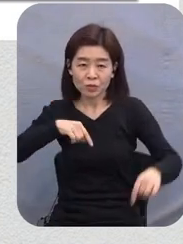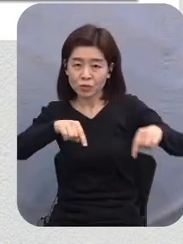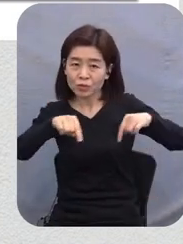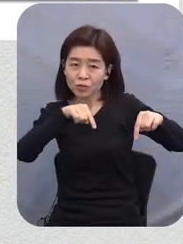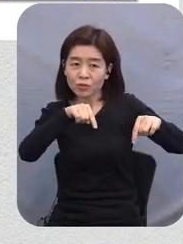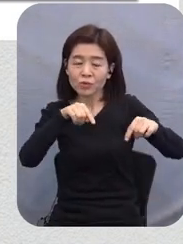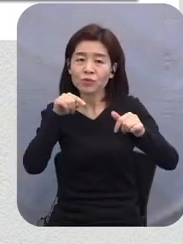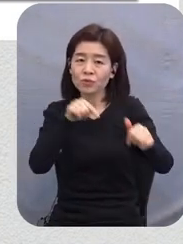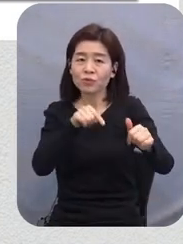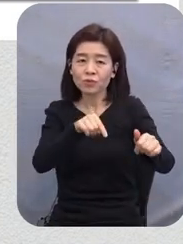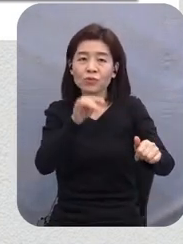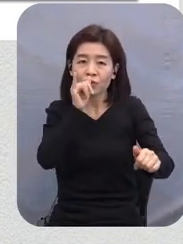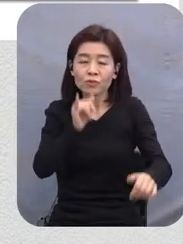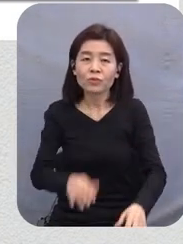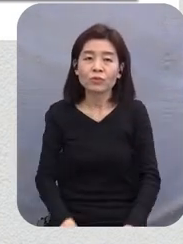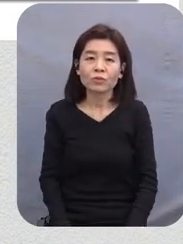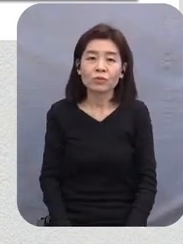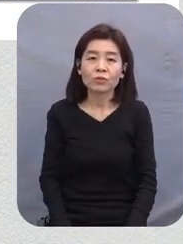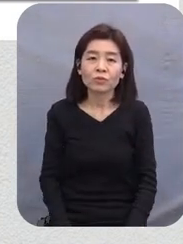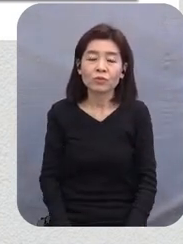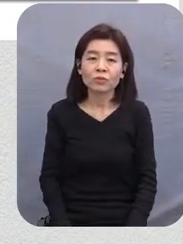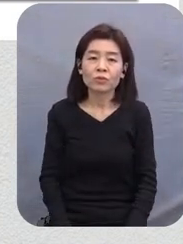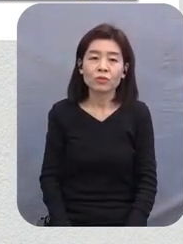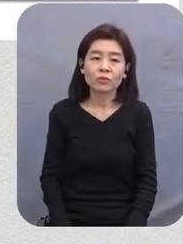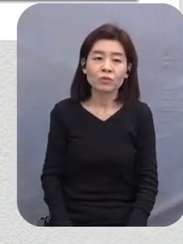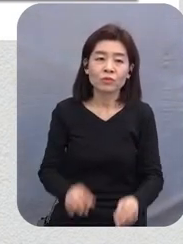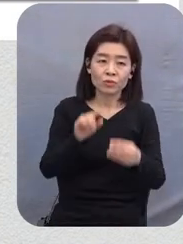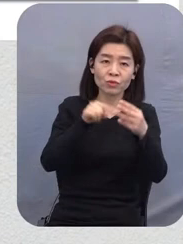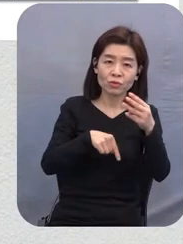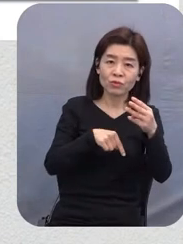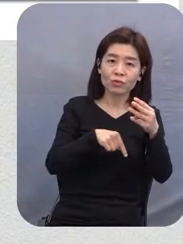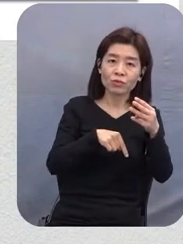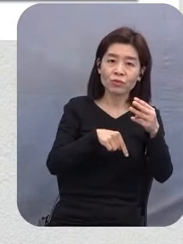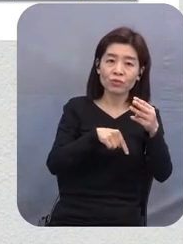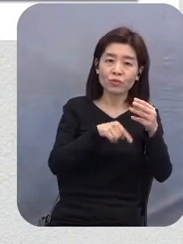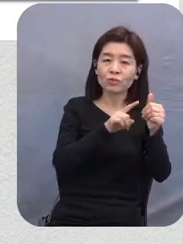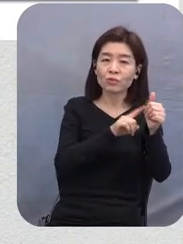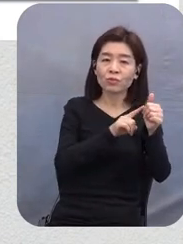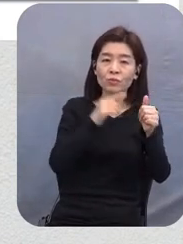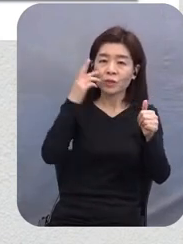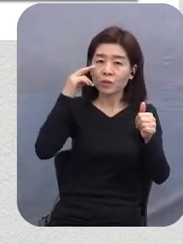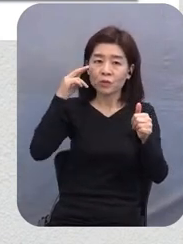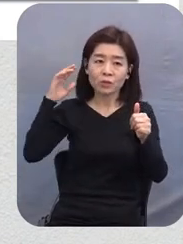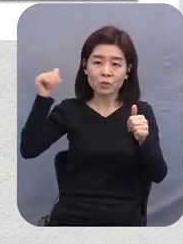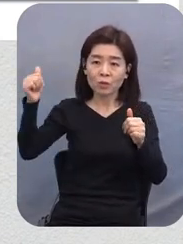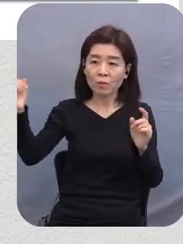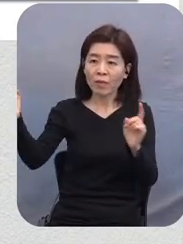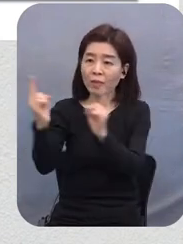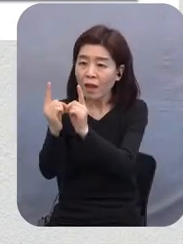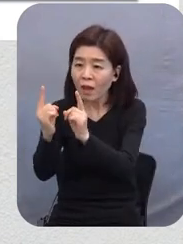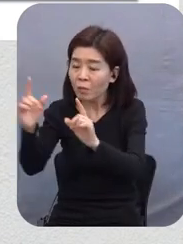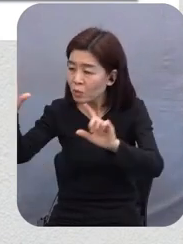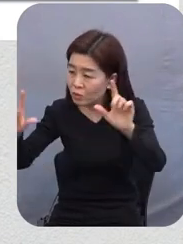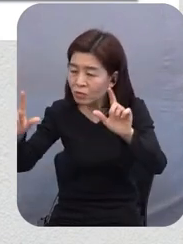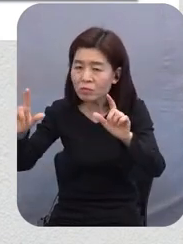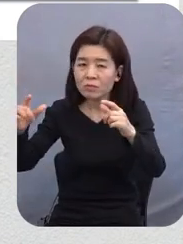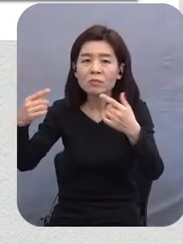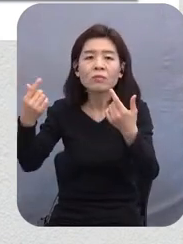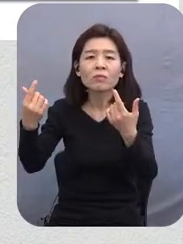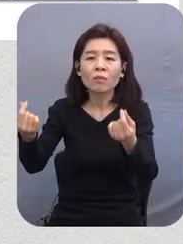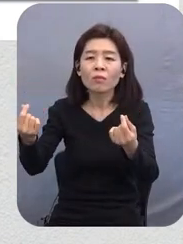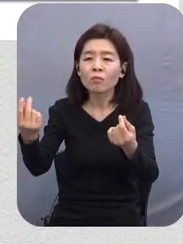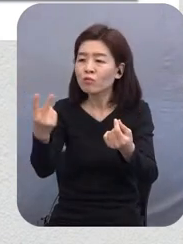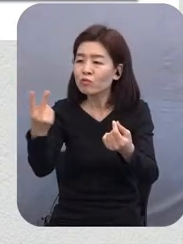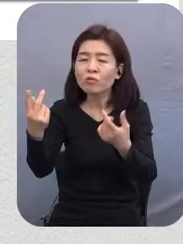있었죠. 이번에 윤석열이가 바이든 만나고 왔잖아요. 어떻게 이 둘의 모습이 이렇게 똑같을까요? 자,